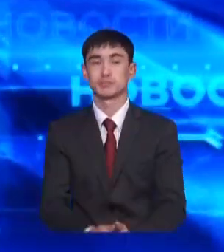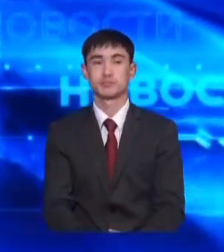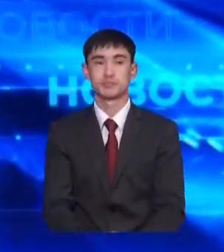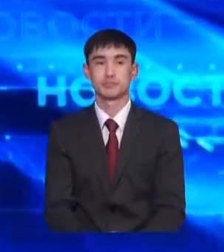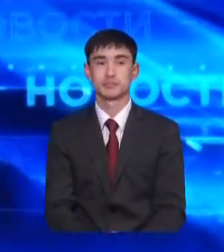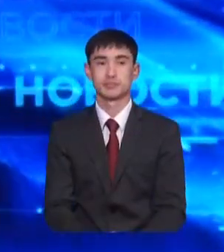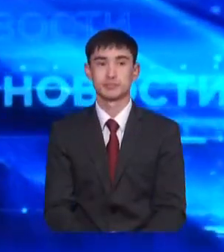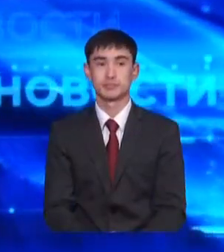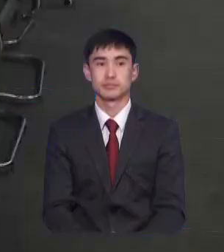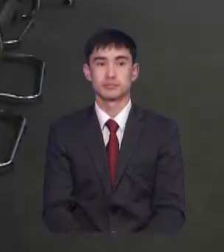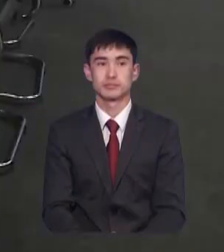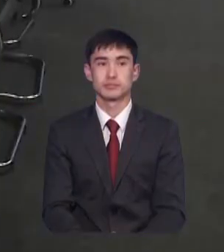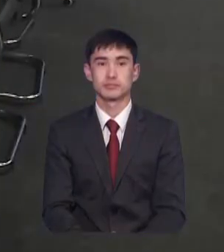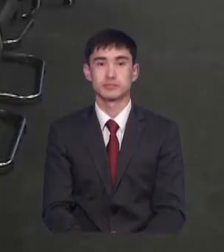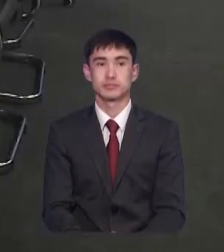следующем сюжете.